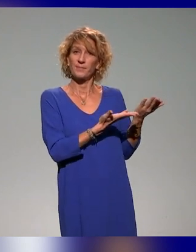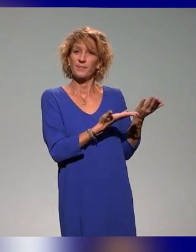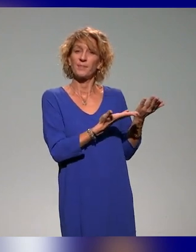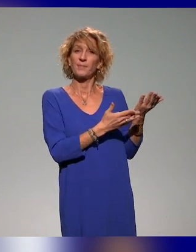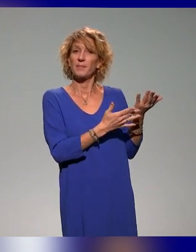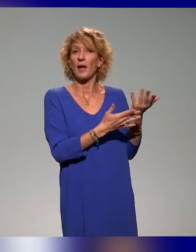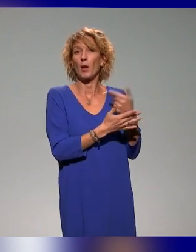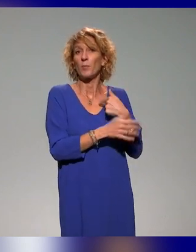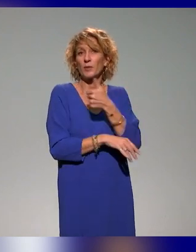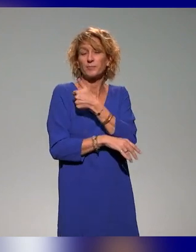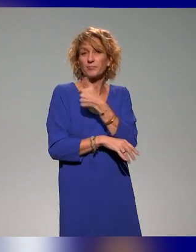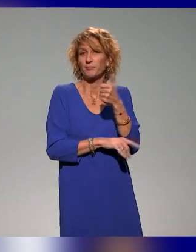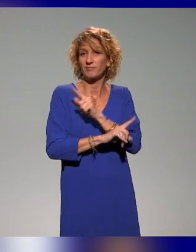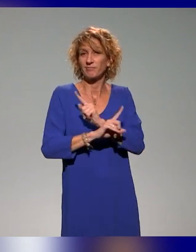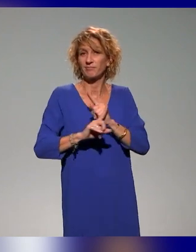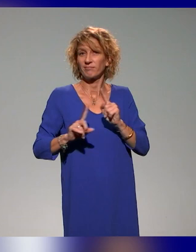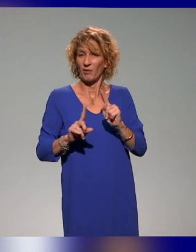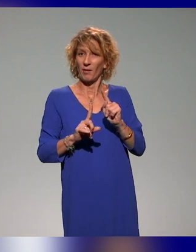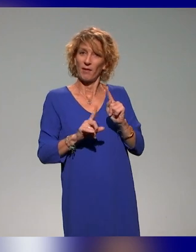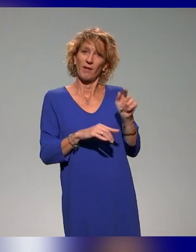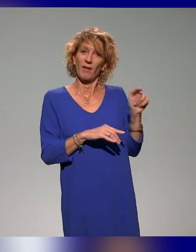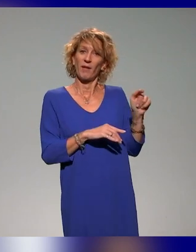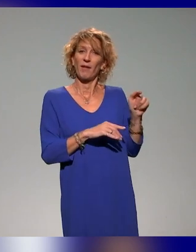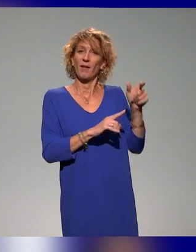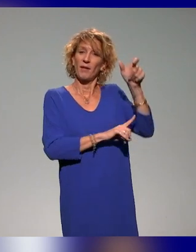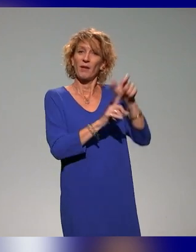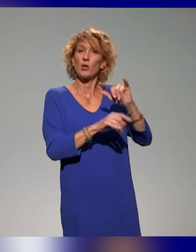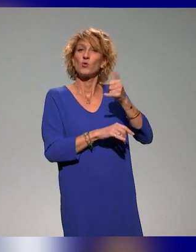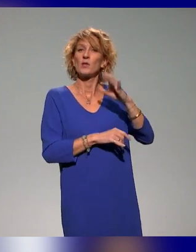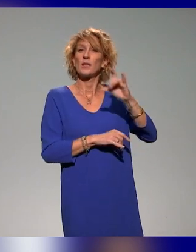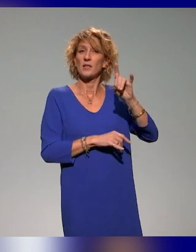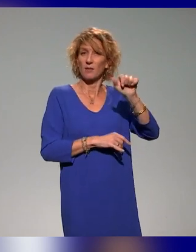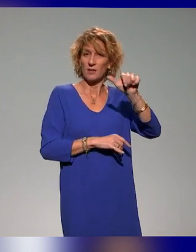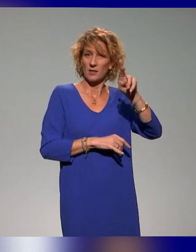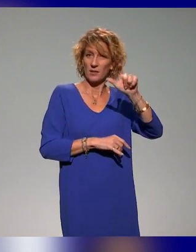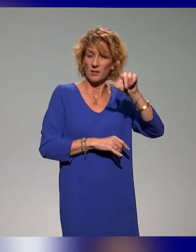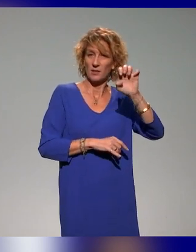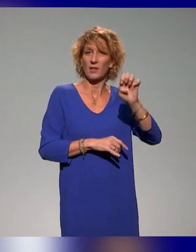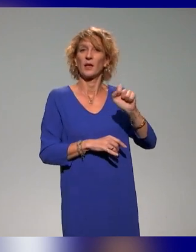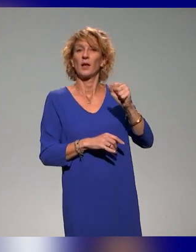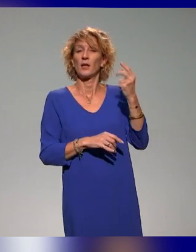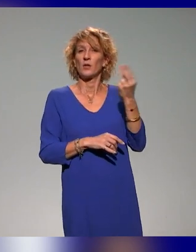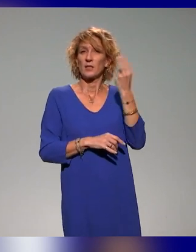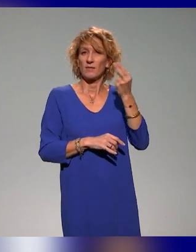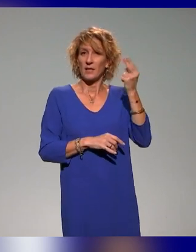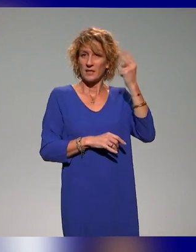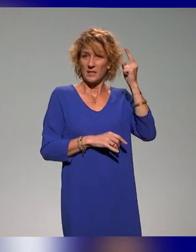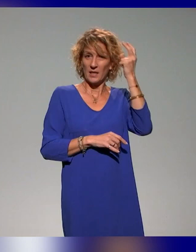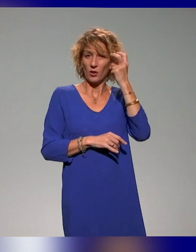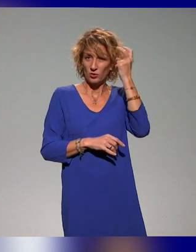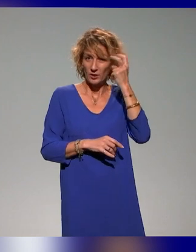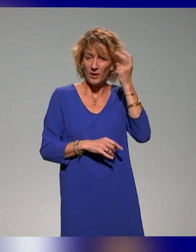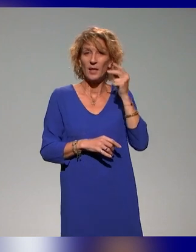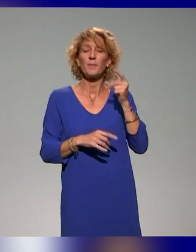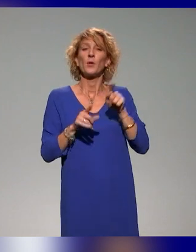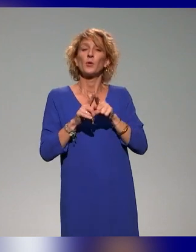accompagné, je ne serai pas seul, je serai accompagné donc de Julie Charles de l'Université d'Angers, mais aussi de Luigi Sansonetti, qui